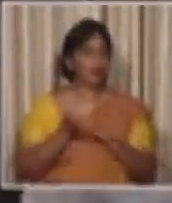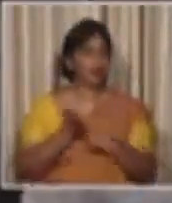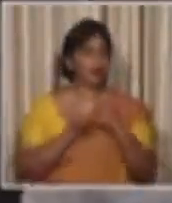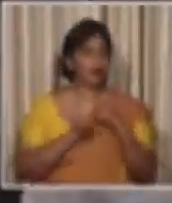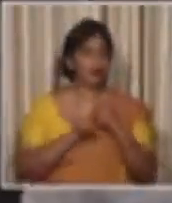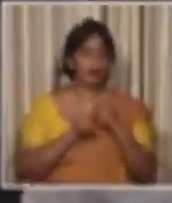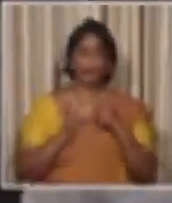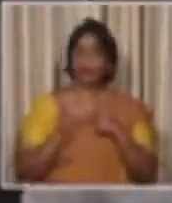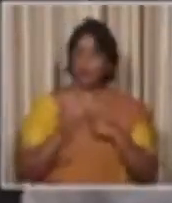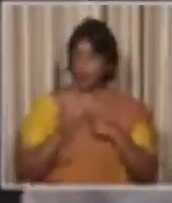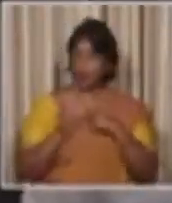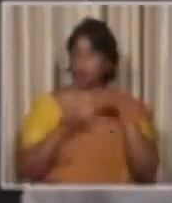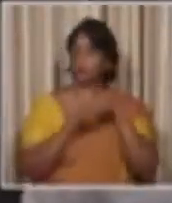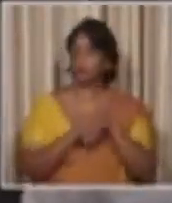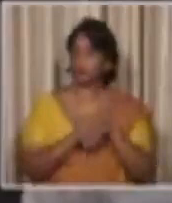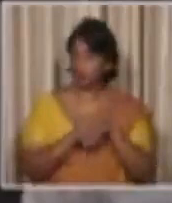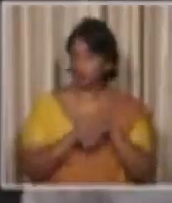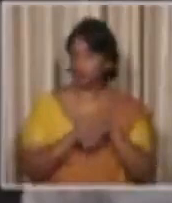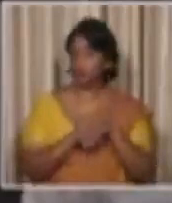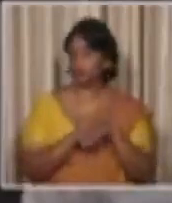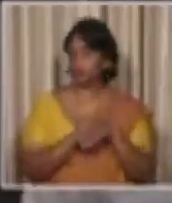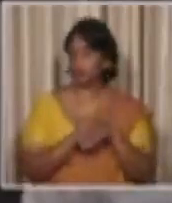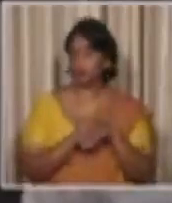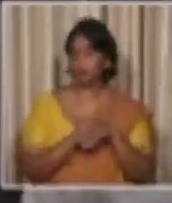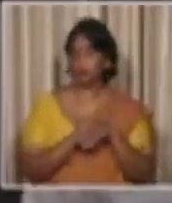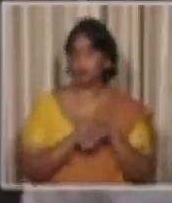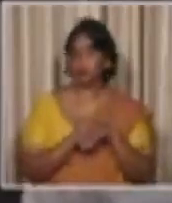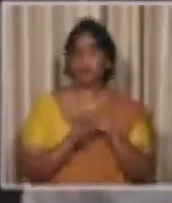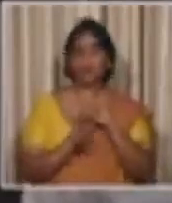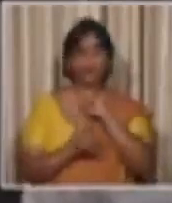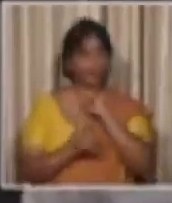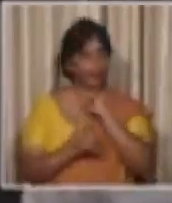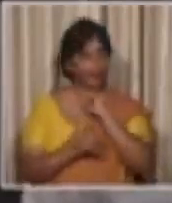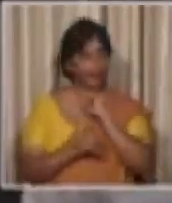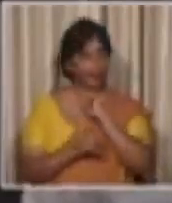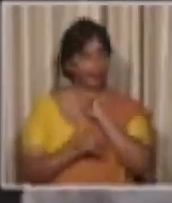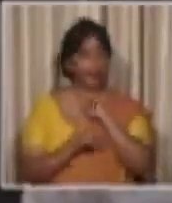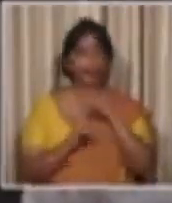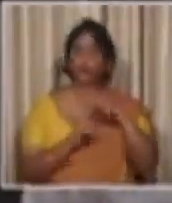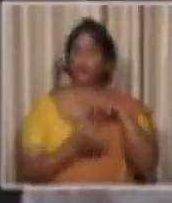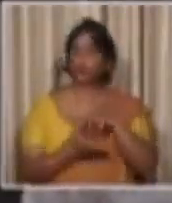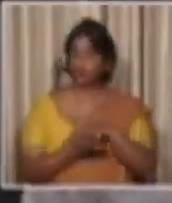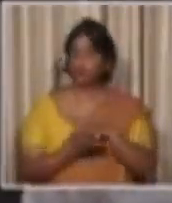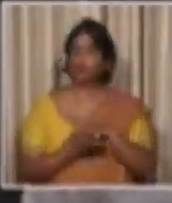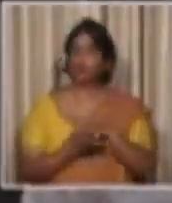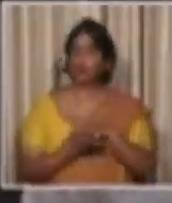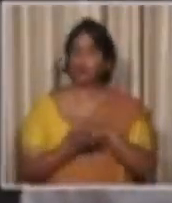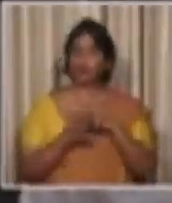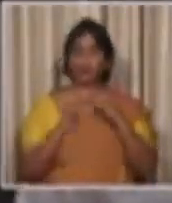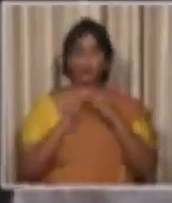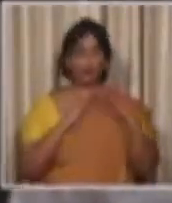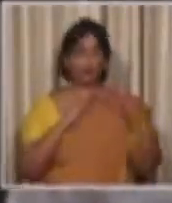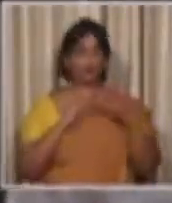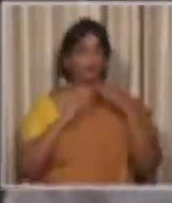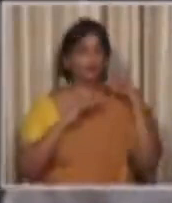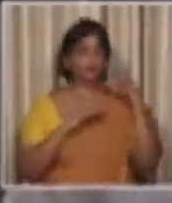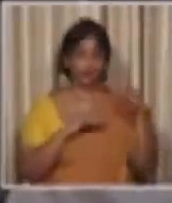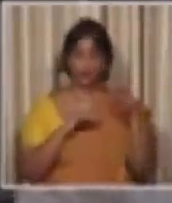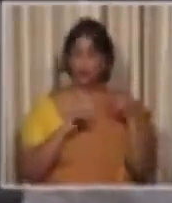අයිති මාර්ග සංවර්ධන අධිකාරිය යටතේ තියෙන කෑගල්ල දිස්ත්‍රික්කයේ තියෙන ඩෝසන් බංගලාව